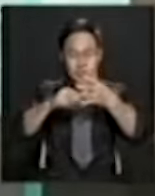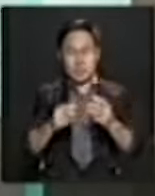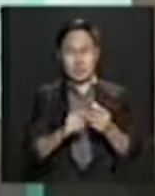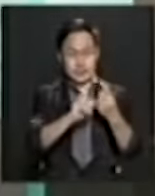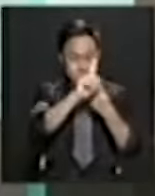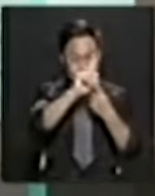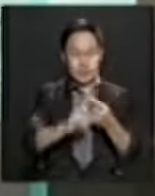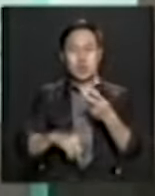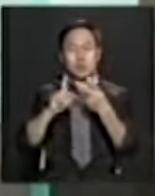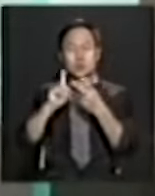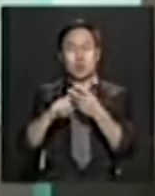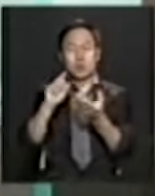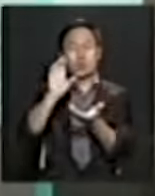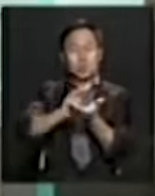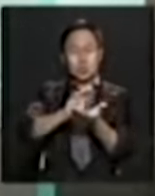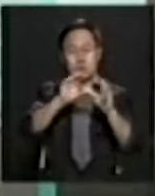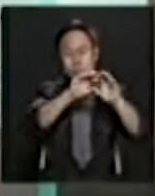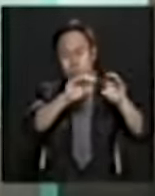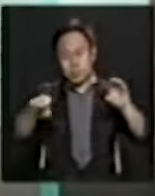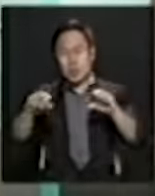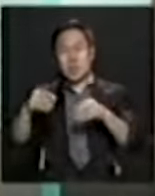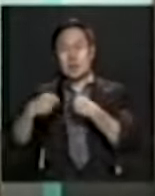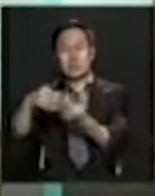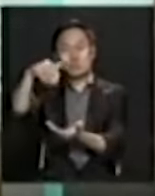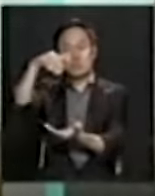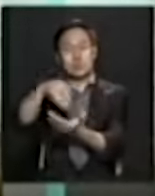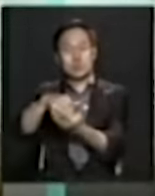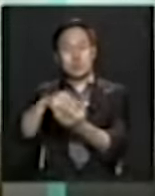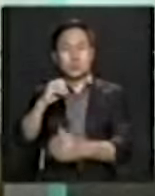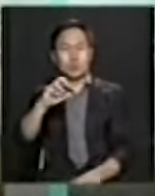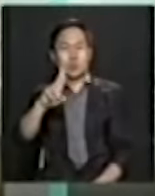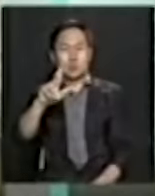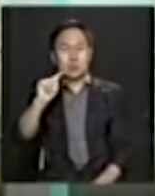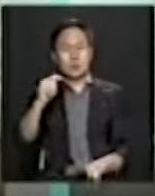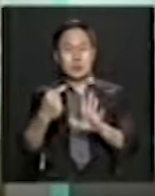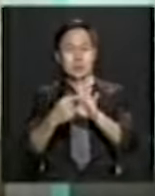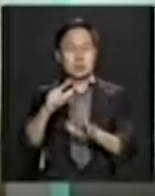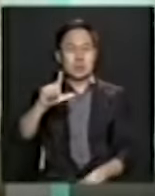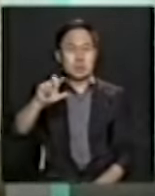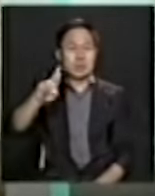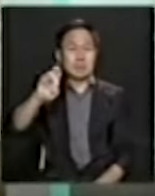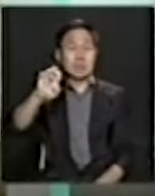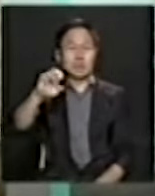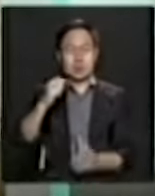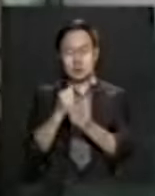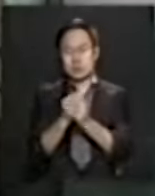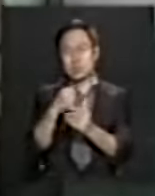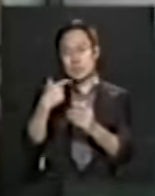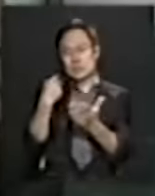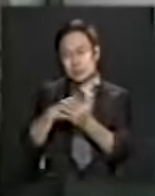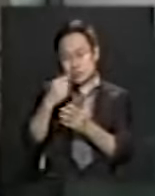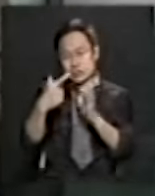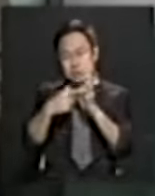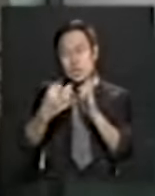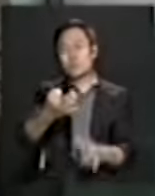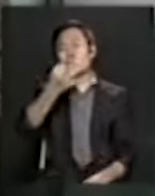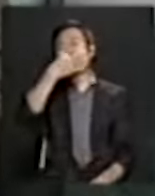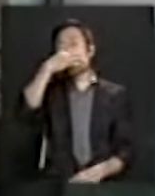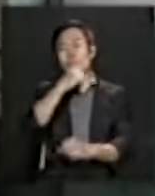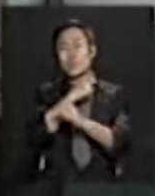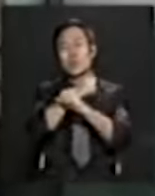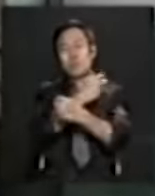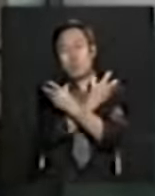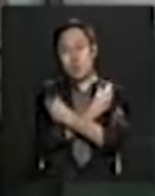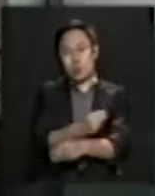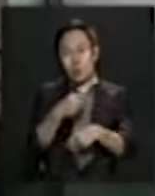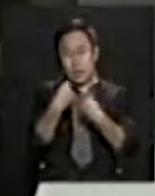ย์โรตารี่เพื่อเป็นการหยอดโปลิโอให้กับเด็กนะครับเราจะจัดกิจกรรมขึ้นในวันอาทิตย์ที่27นะครับคืออีก